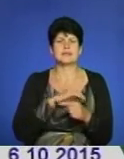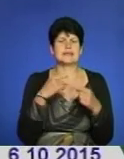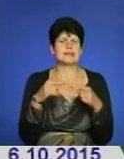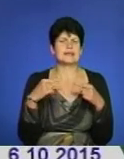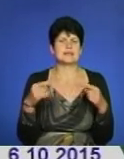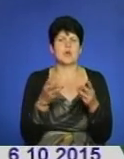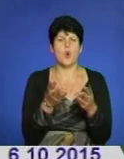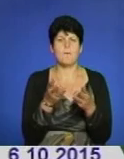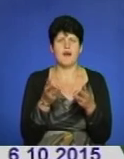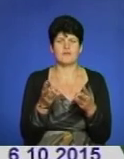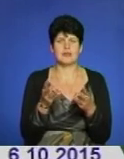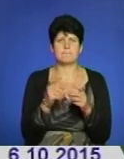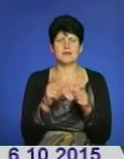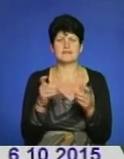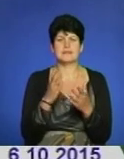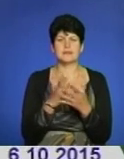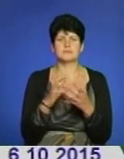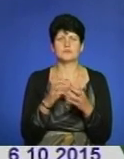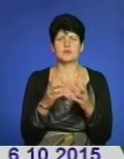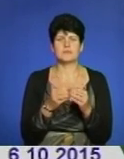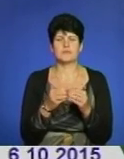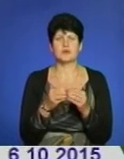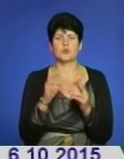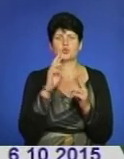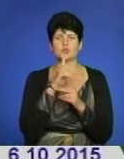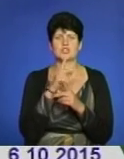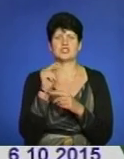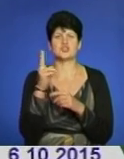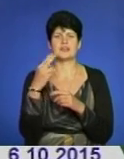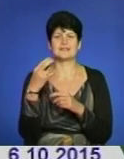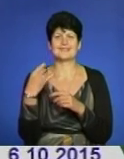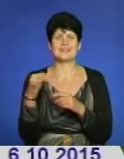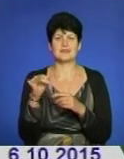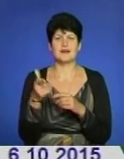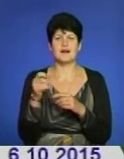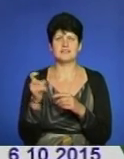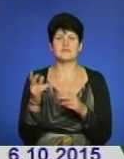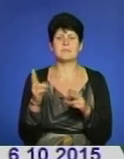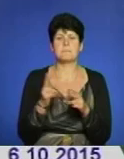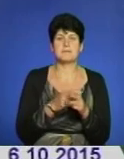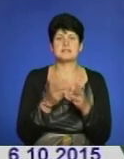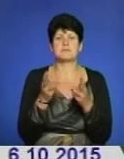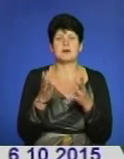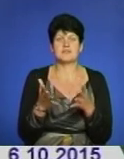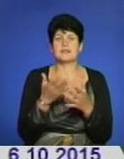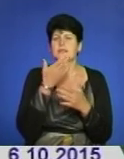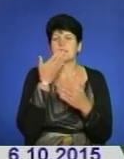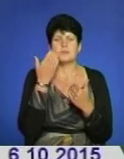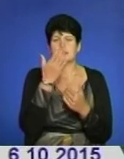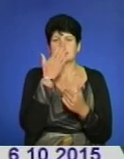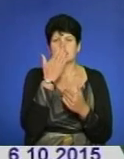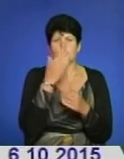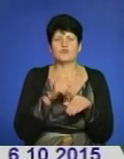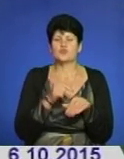різноманітних опалювальних приладів існує загроза отруєння чадним газом, оскільки чадний газ безбарний, він не має запаху, його відчути